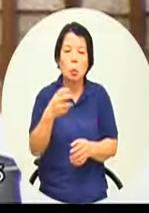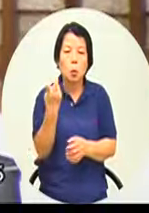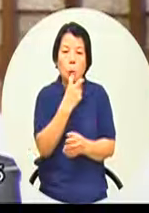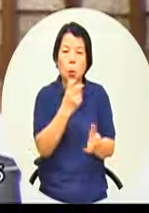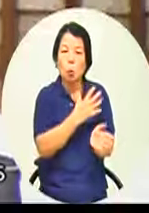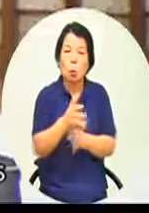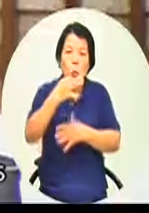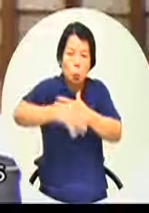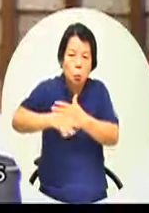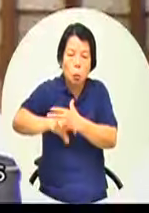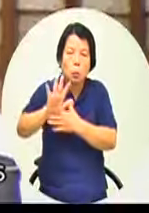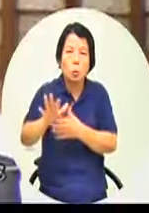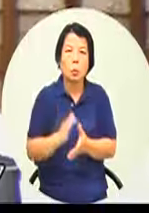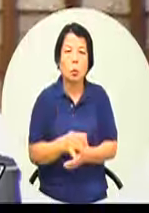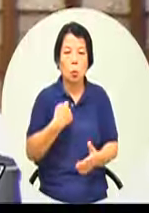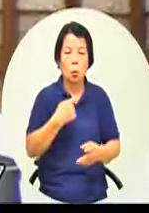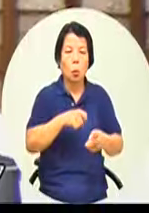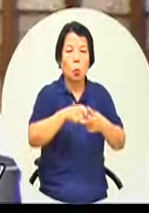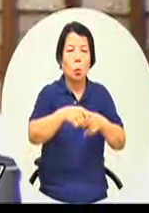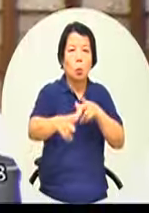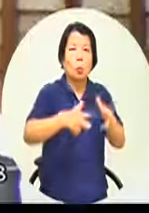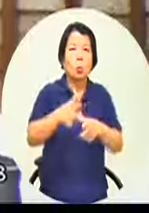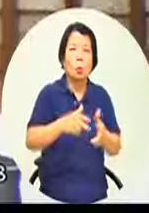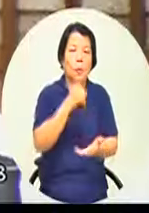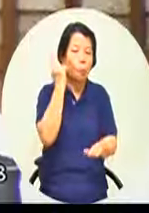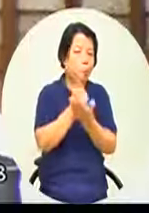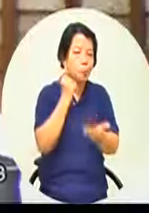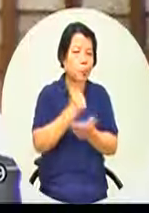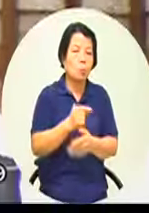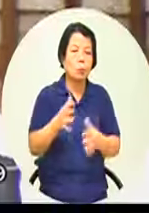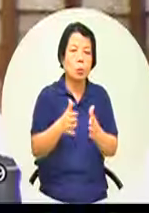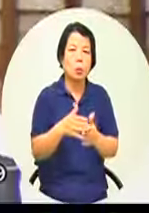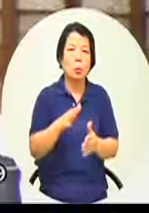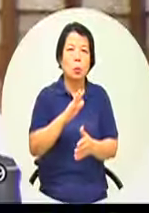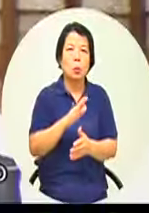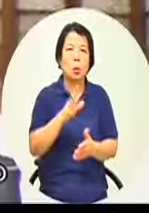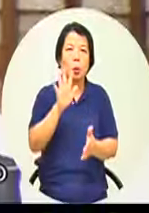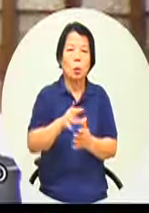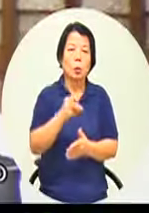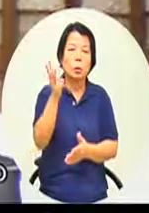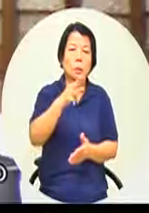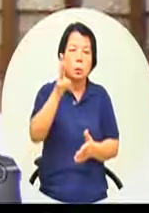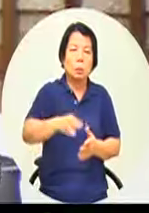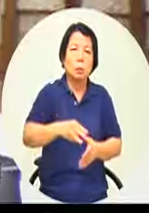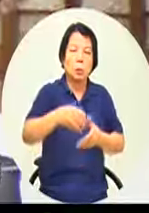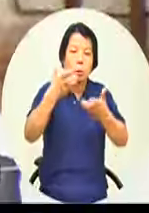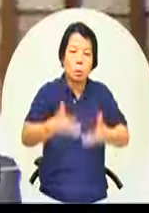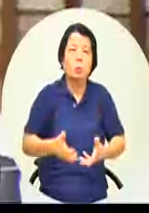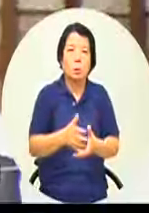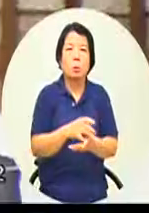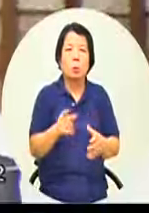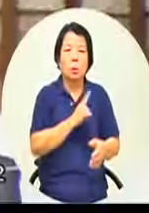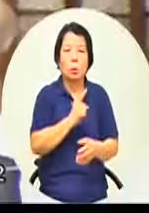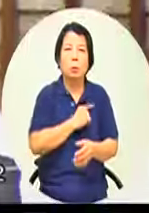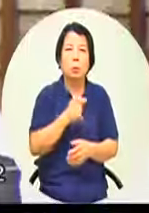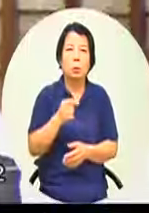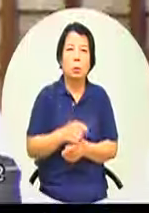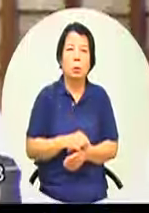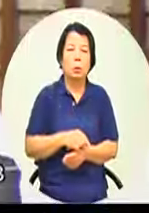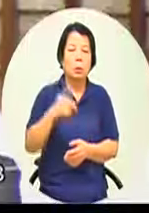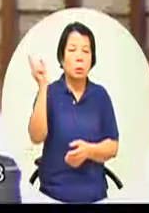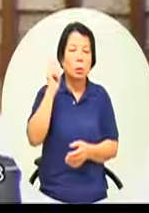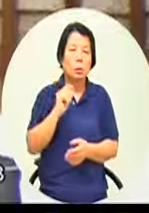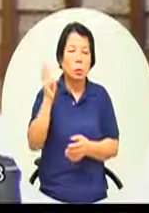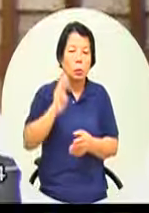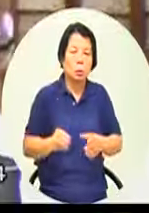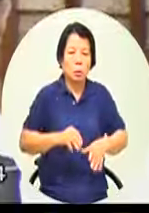你知道我的工厂每个月有3000吨的污水，但是我用自来水才用